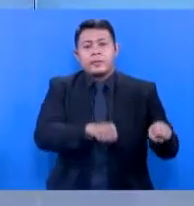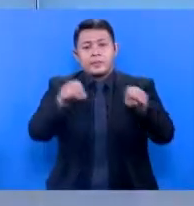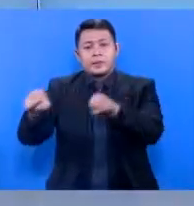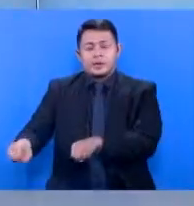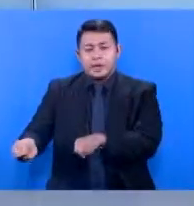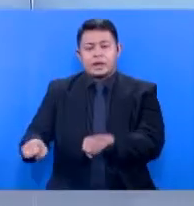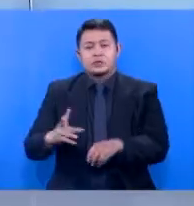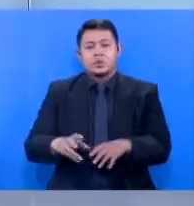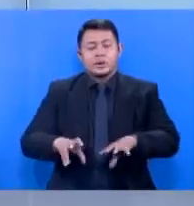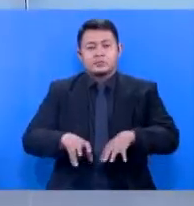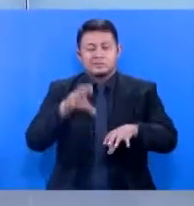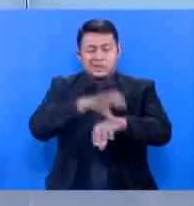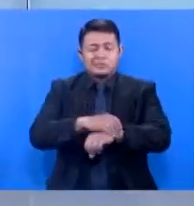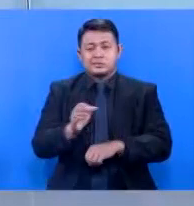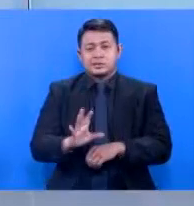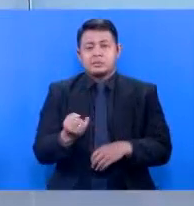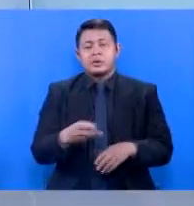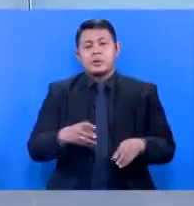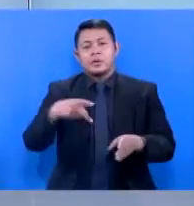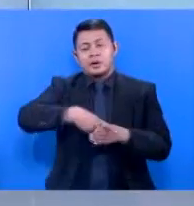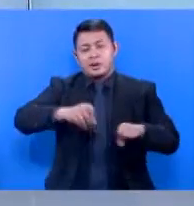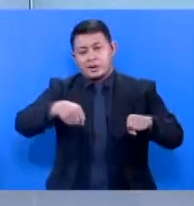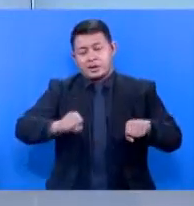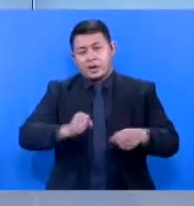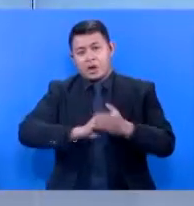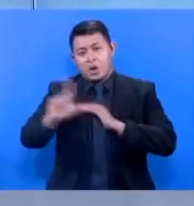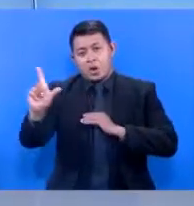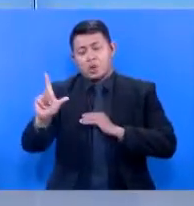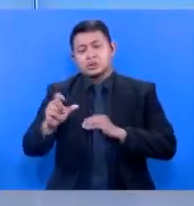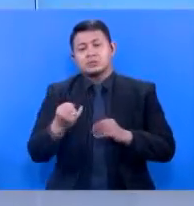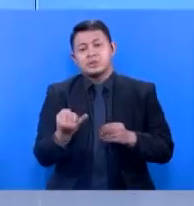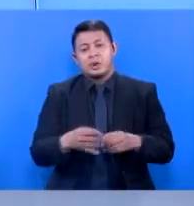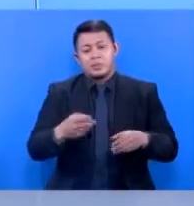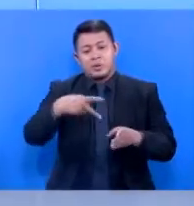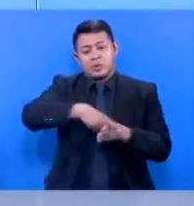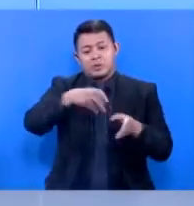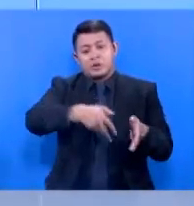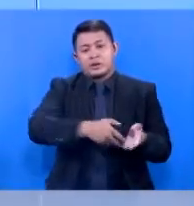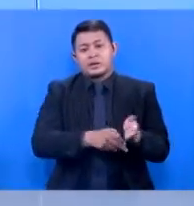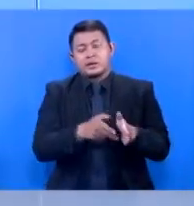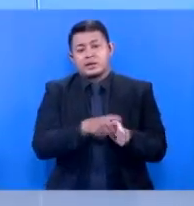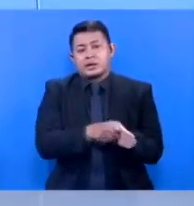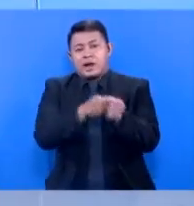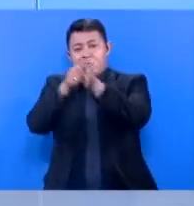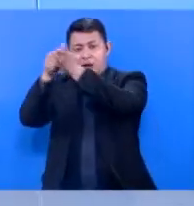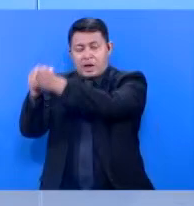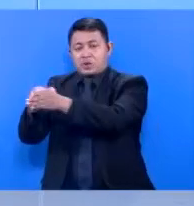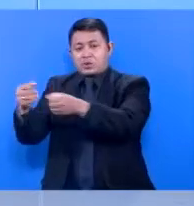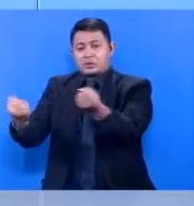agar tidak terjaring razia. Beberapa kendaraan lolos sedangkan beberapa lainnya diangkut ke truk dan dilakukan penggembosan